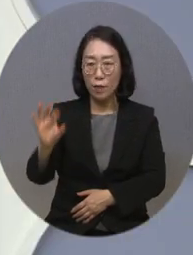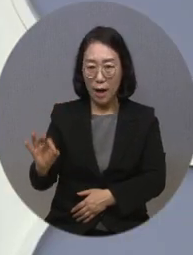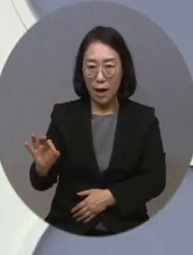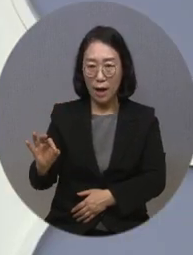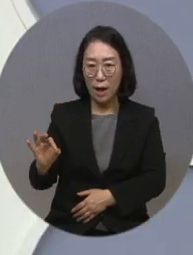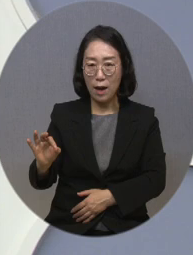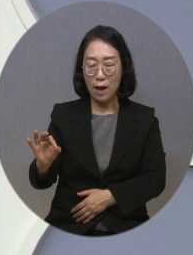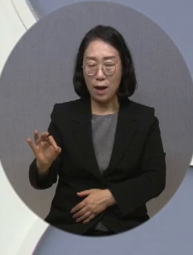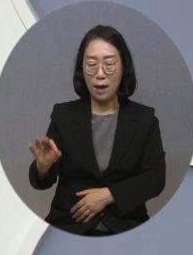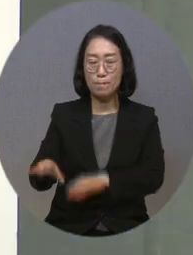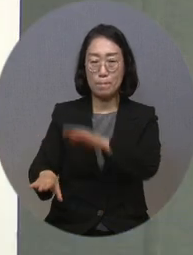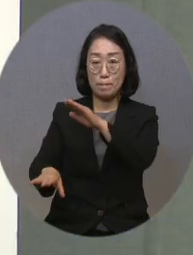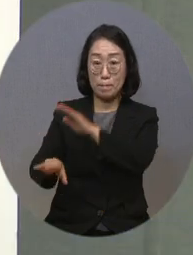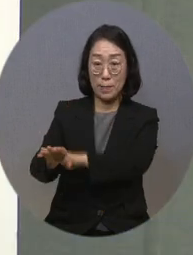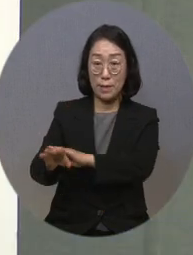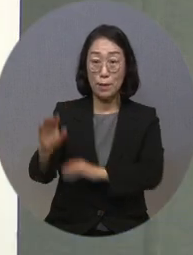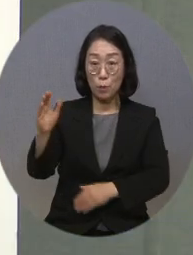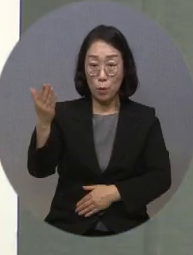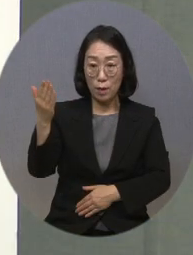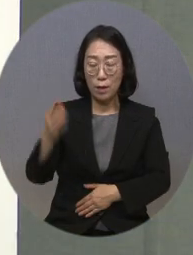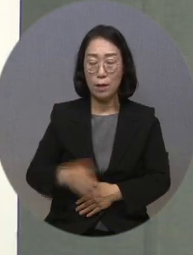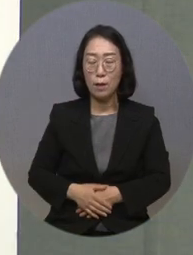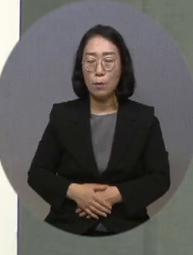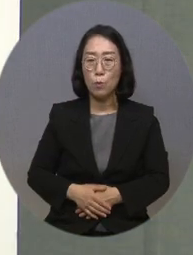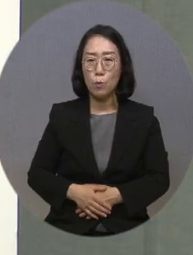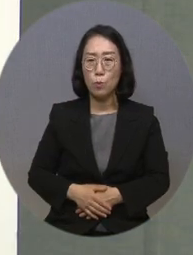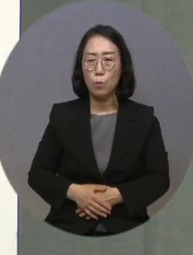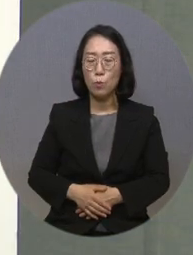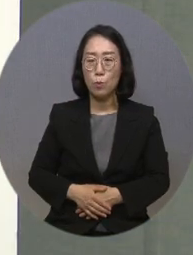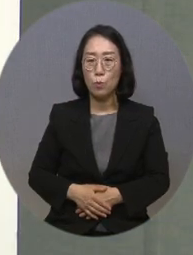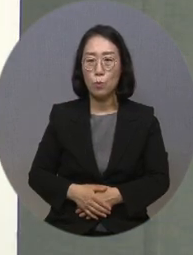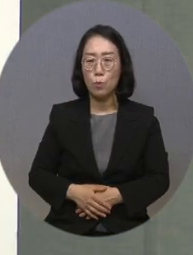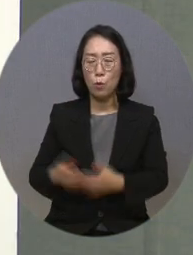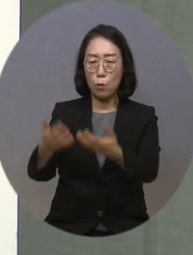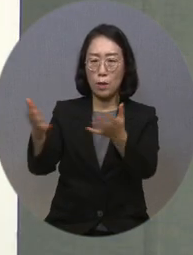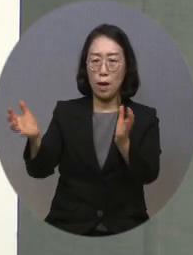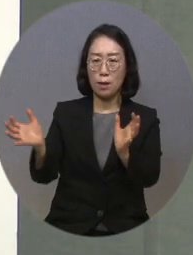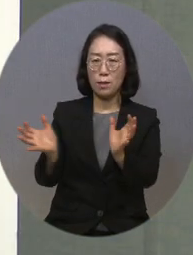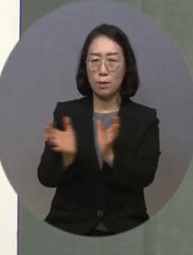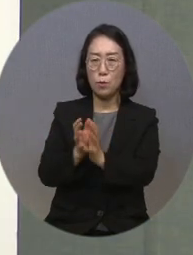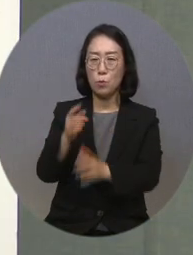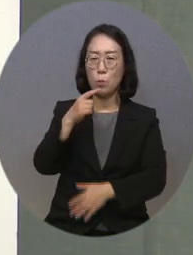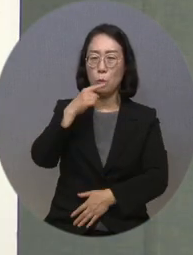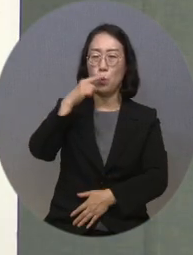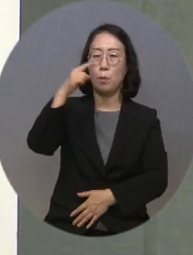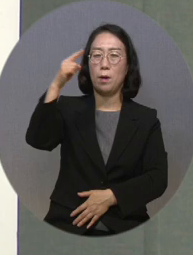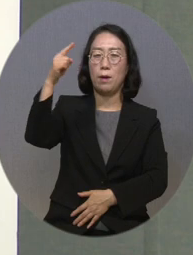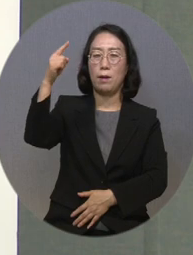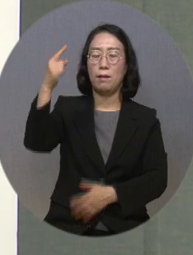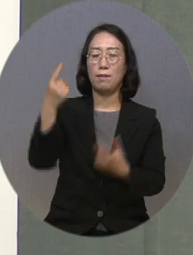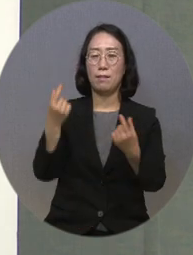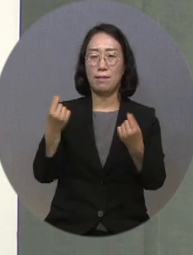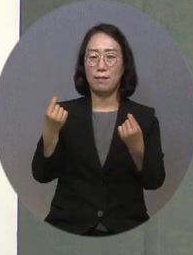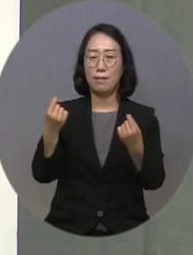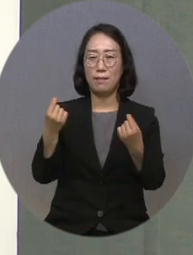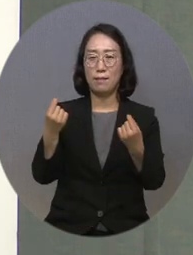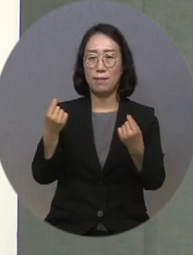이제 여당이 됐는데 대개 여당이 되면은 조금 오만해진다 이런 얘기들을 많이